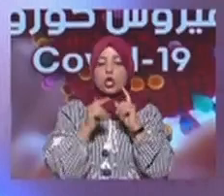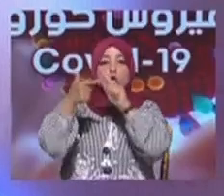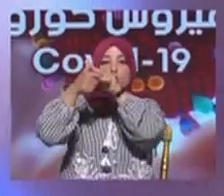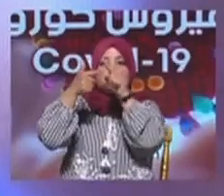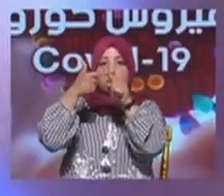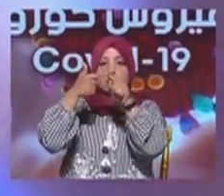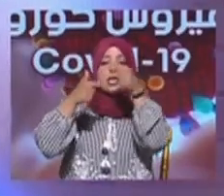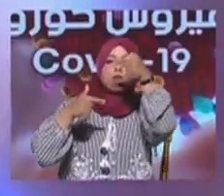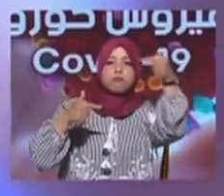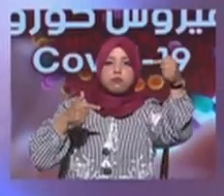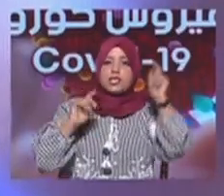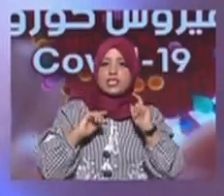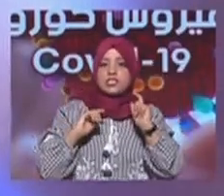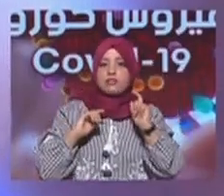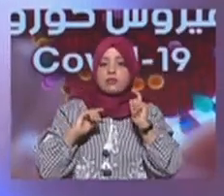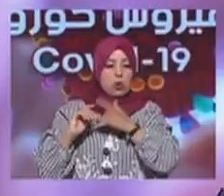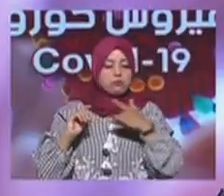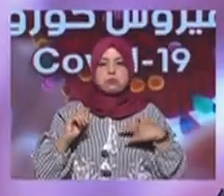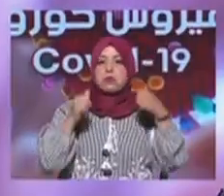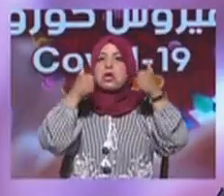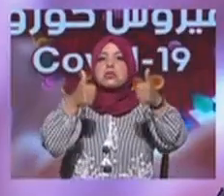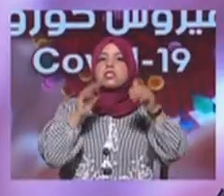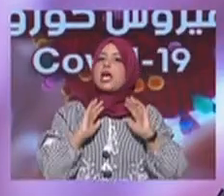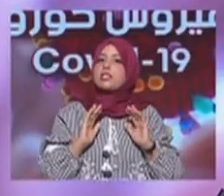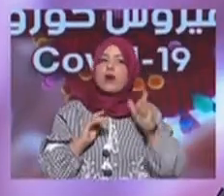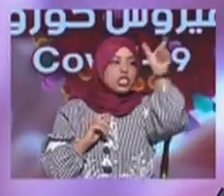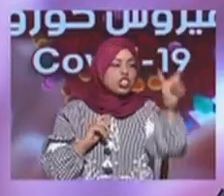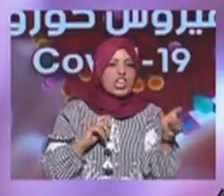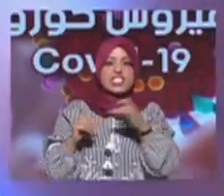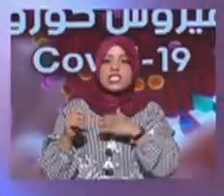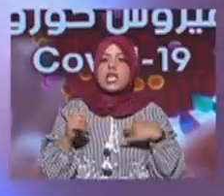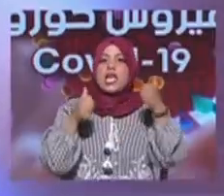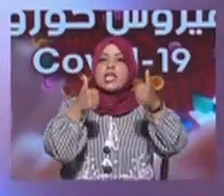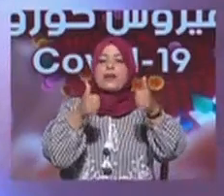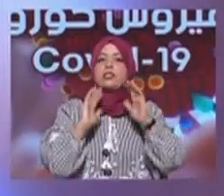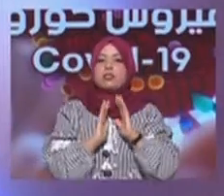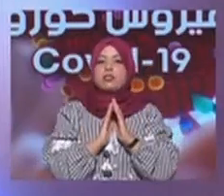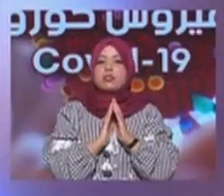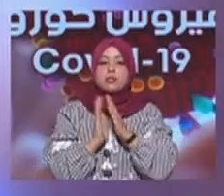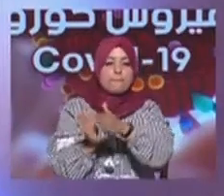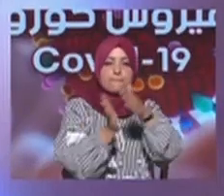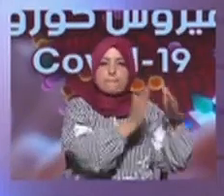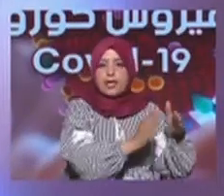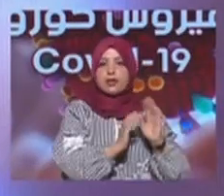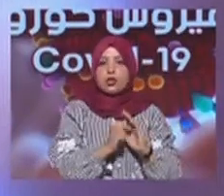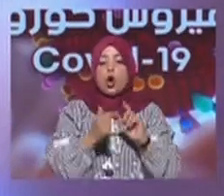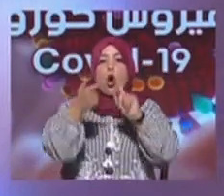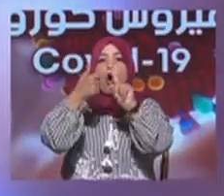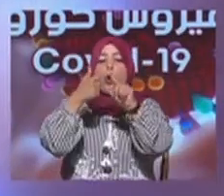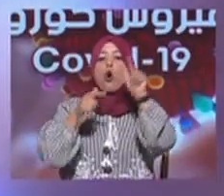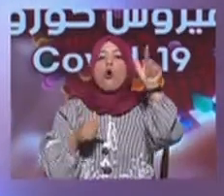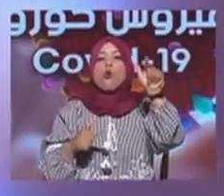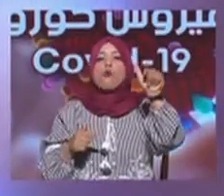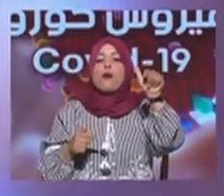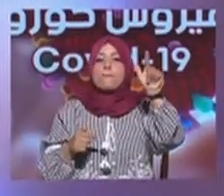هذاك برا يطلع بوزيتيف يطلع بوزيتيف مازال ما براش وقداش ينجم يقعد به هاني قلت لك فما معناتها